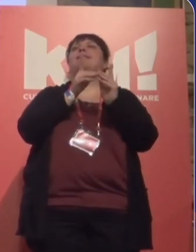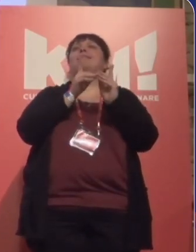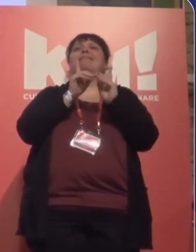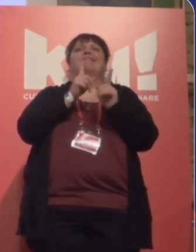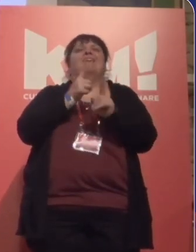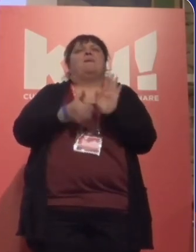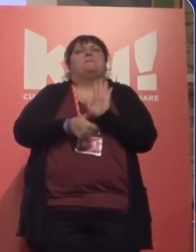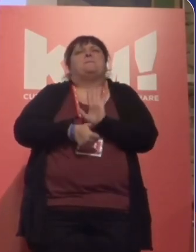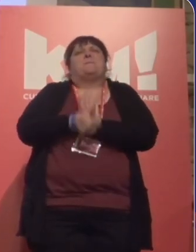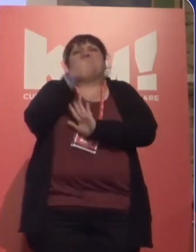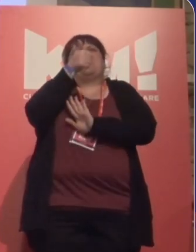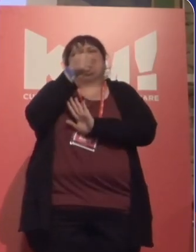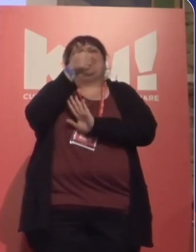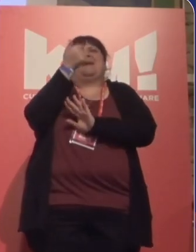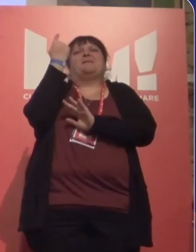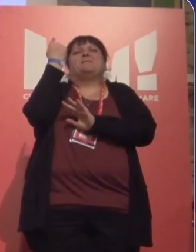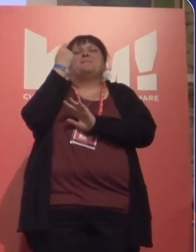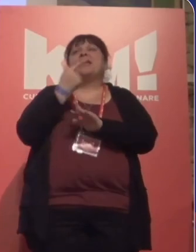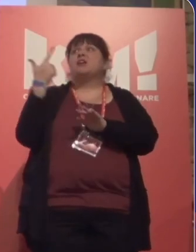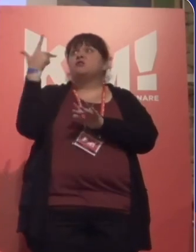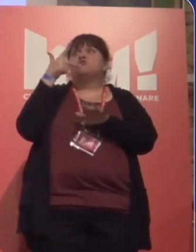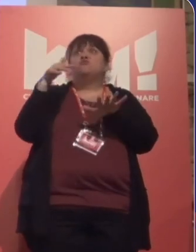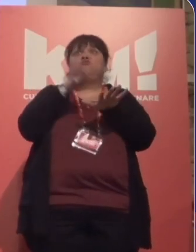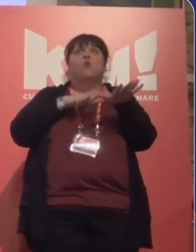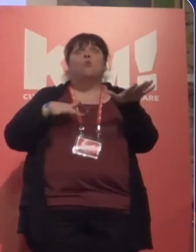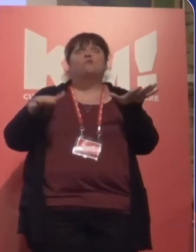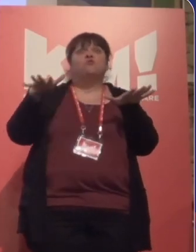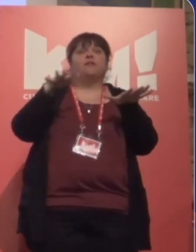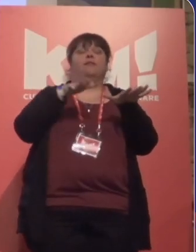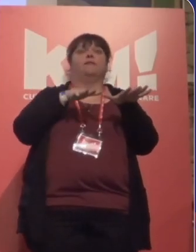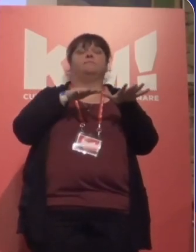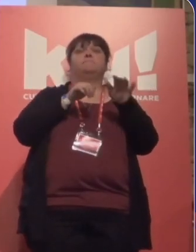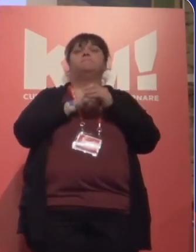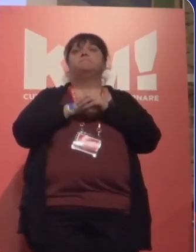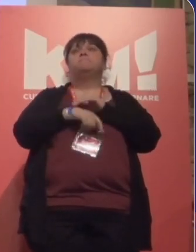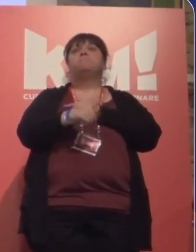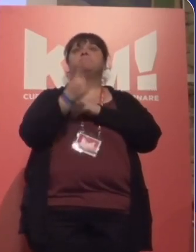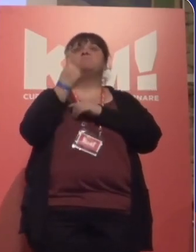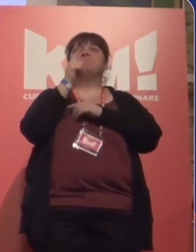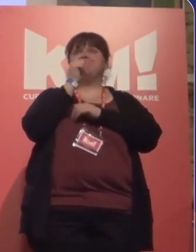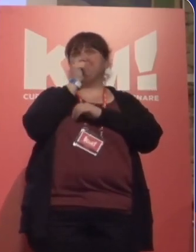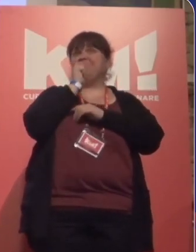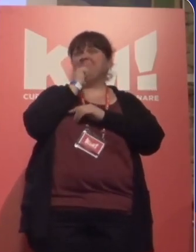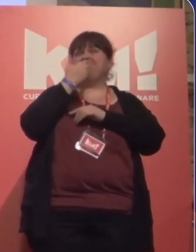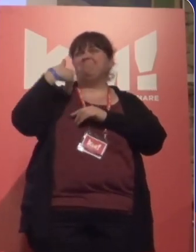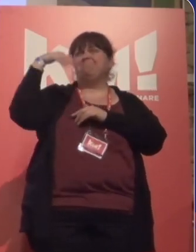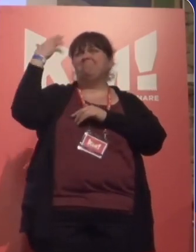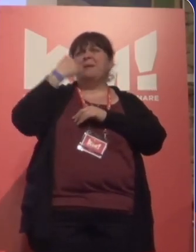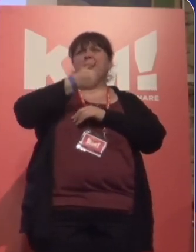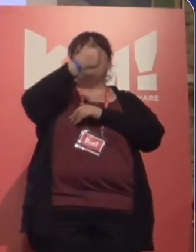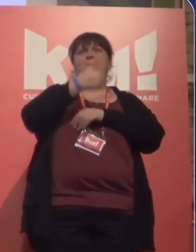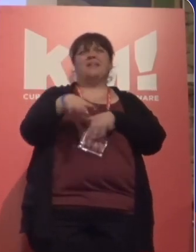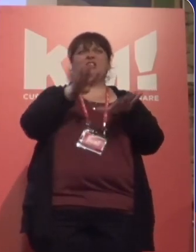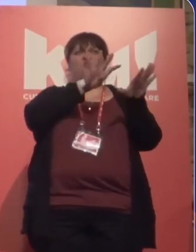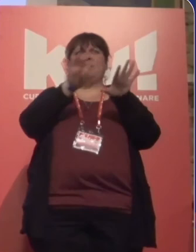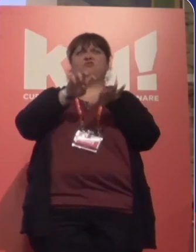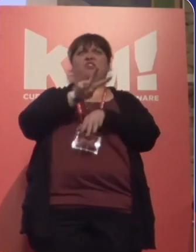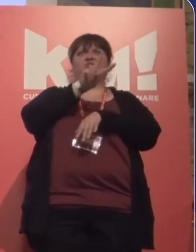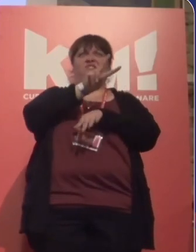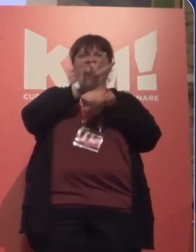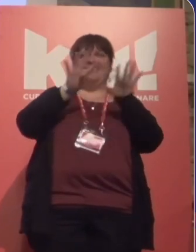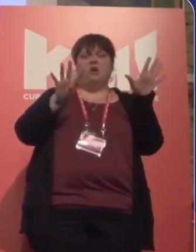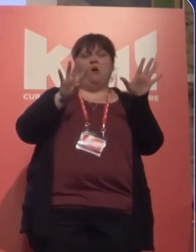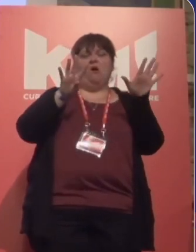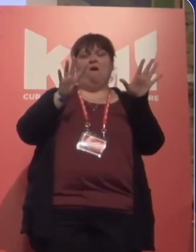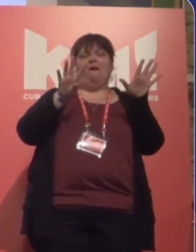società in un'intervista del 1929 ho letto un libro che hanno scritto